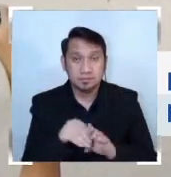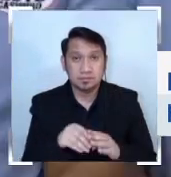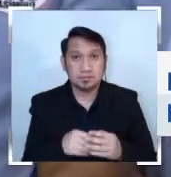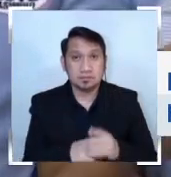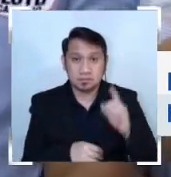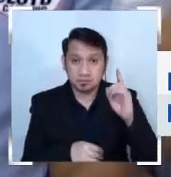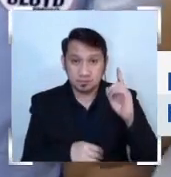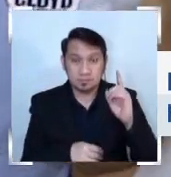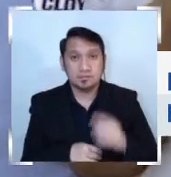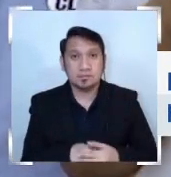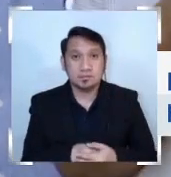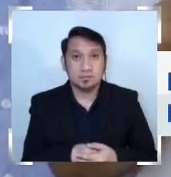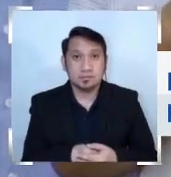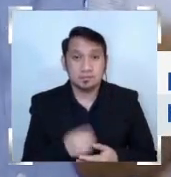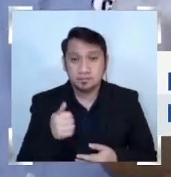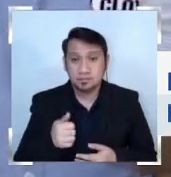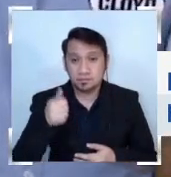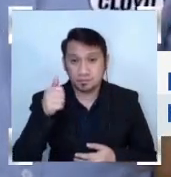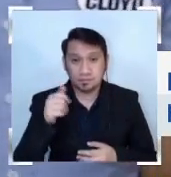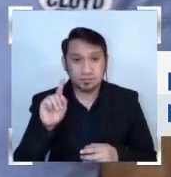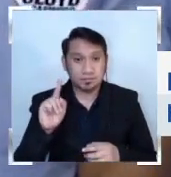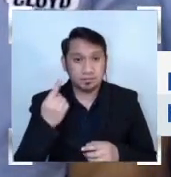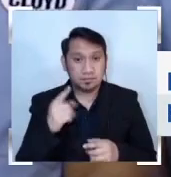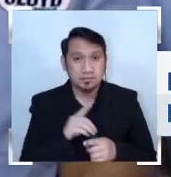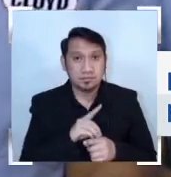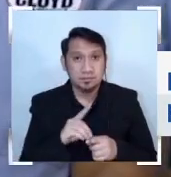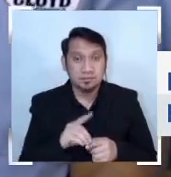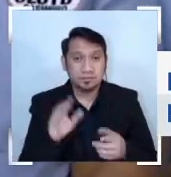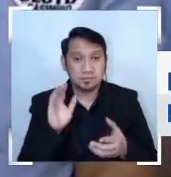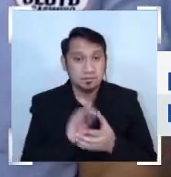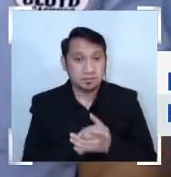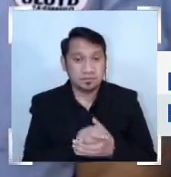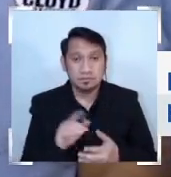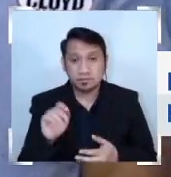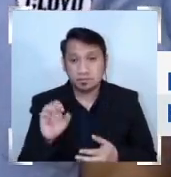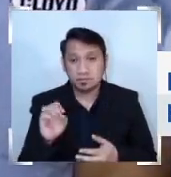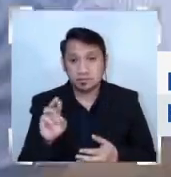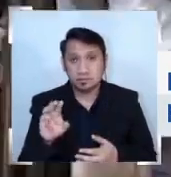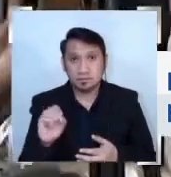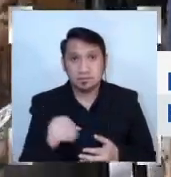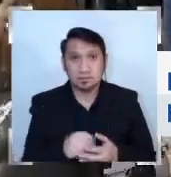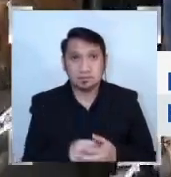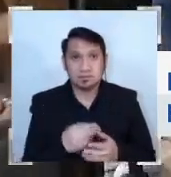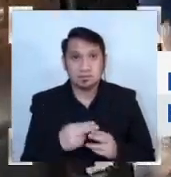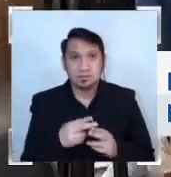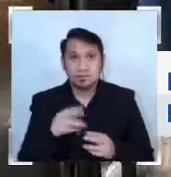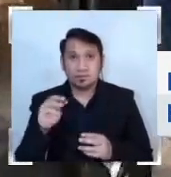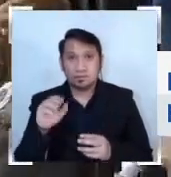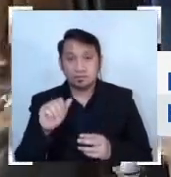Andres. Wagi rin sa 1st District Representative ang asawa ni Mayor Teodoro na si Maan.